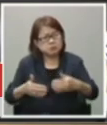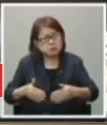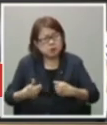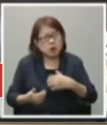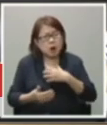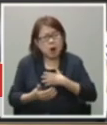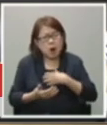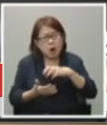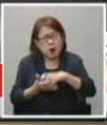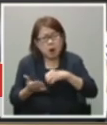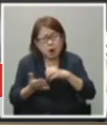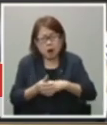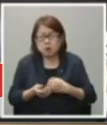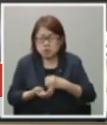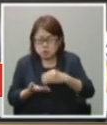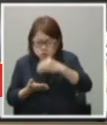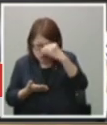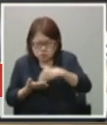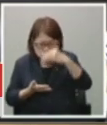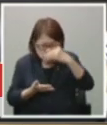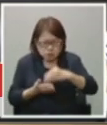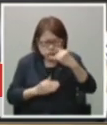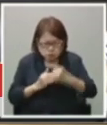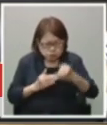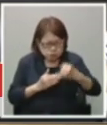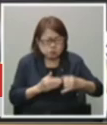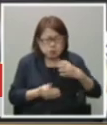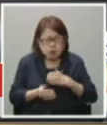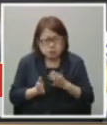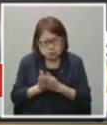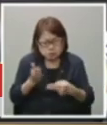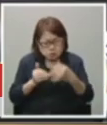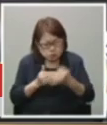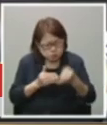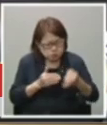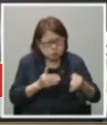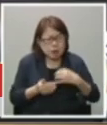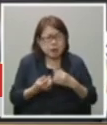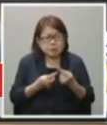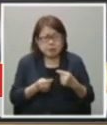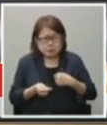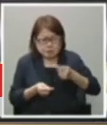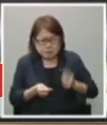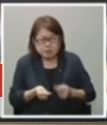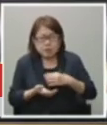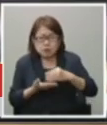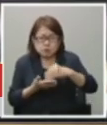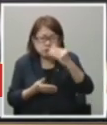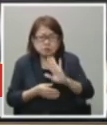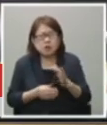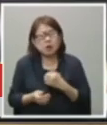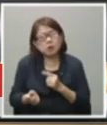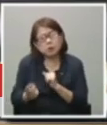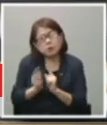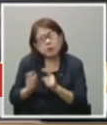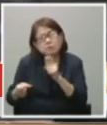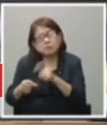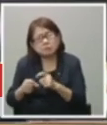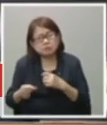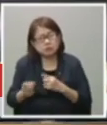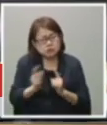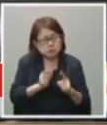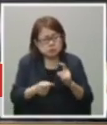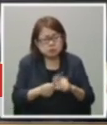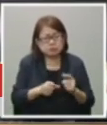เรียนทุกหลักสูตรไม่ได้ตั้งใจเรียนหลักสูตรอะไรเลยครับนั่นหมายถึงเข้าไปขอคอนเนคชันอย่างเดียวและที่ส